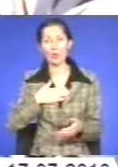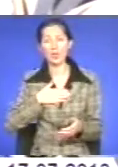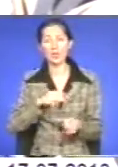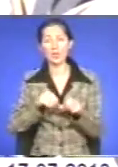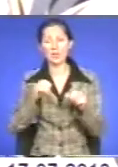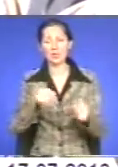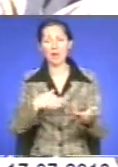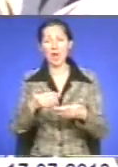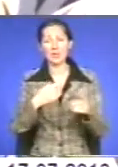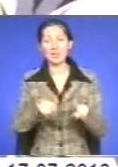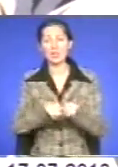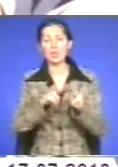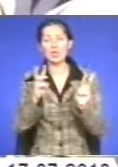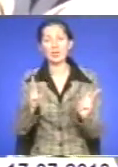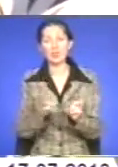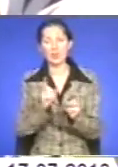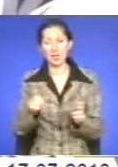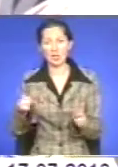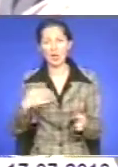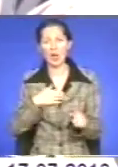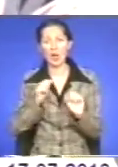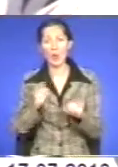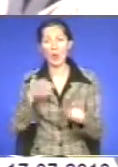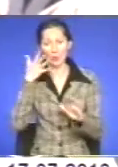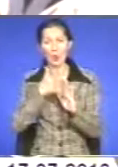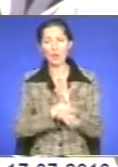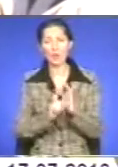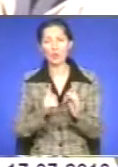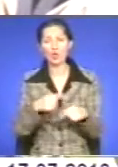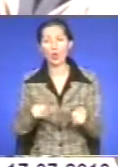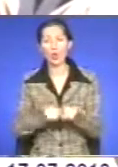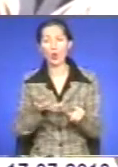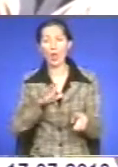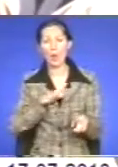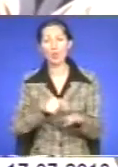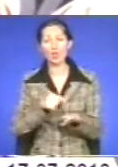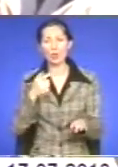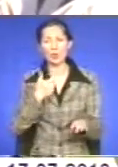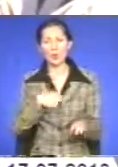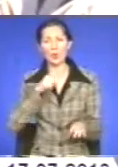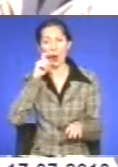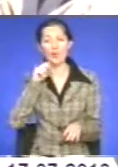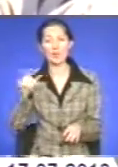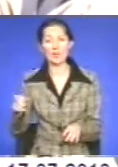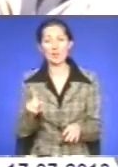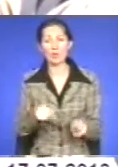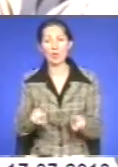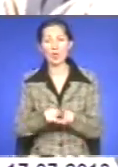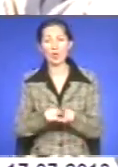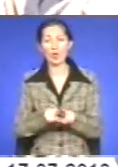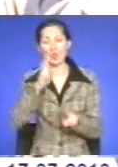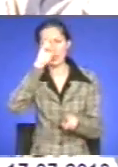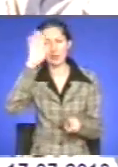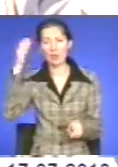такі святі, ми можемо і розуміємо, що таке бути і відчувати себе українцями, що таке